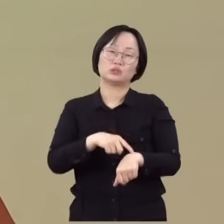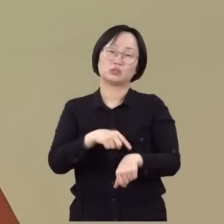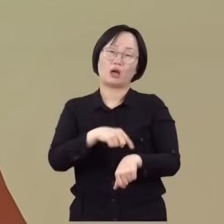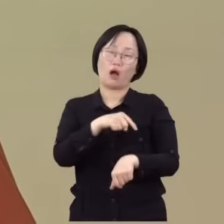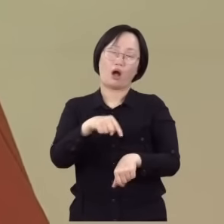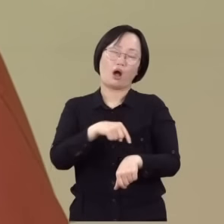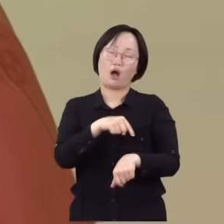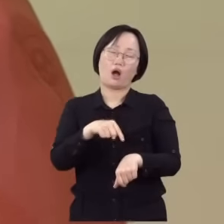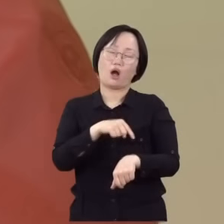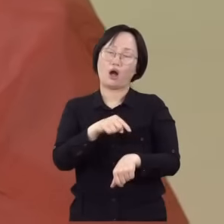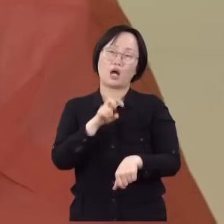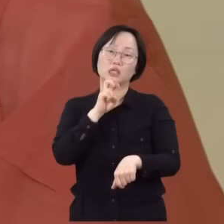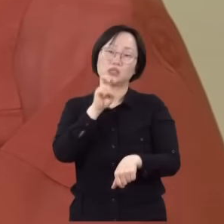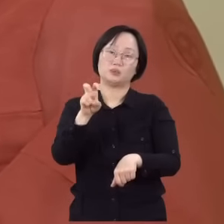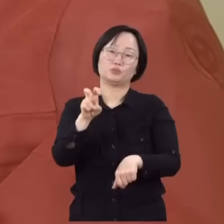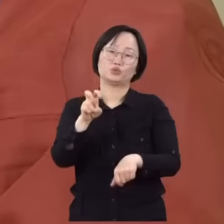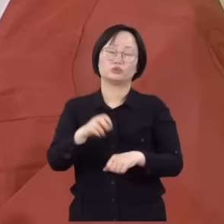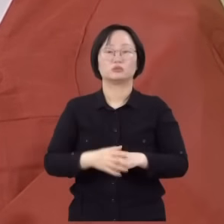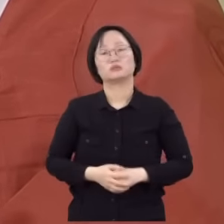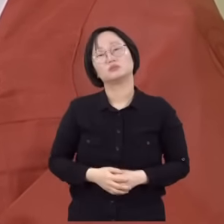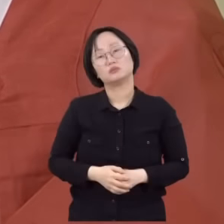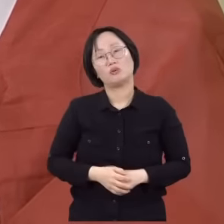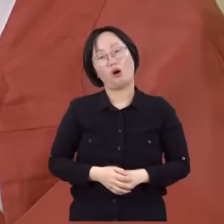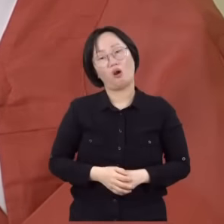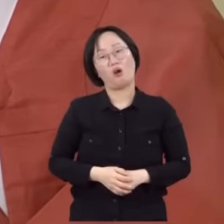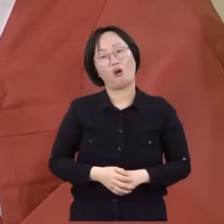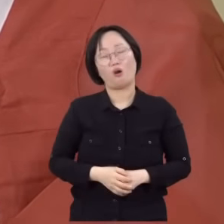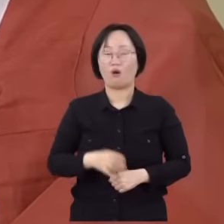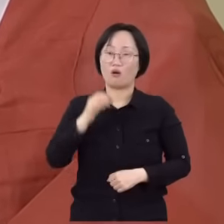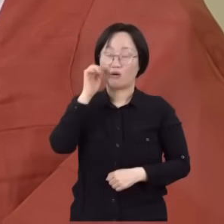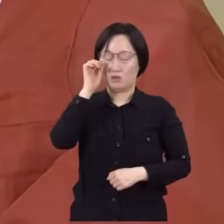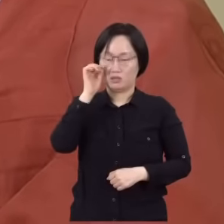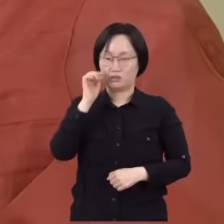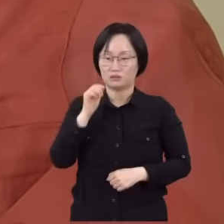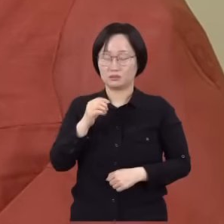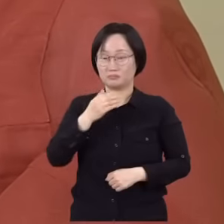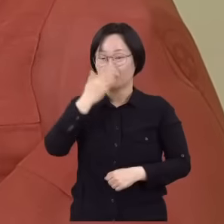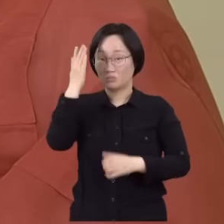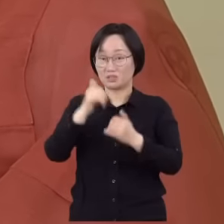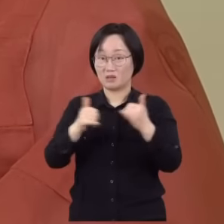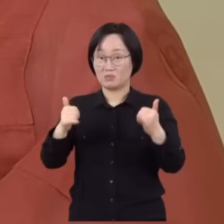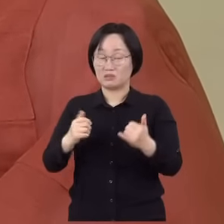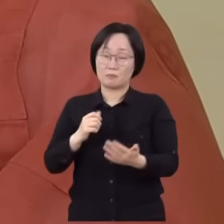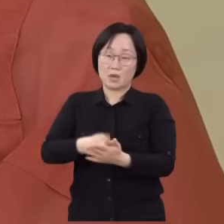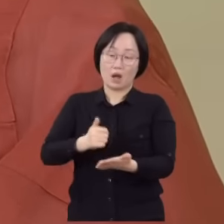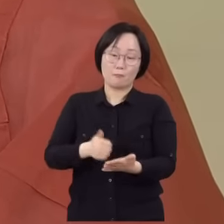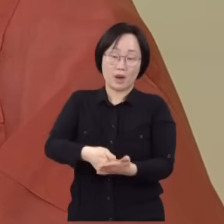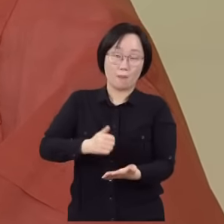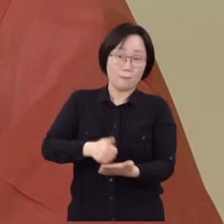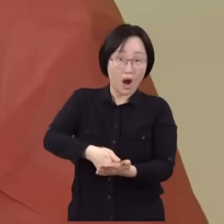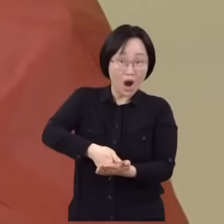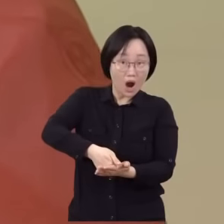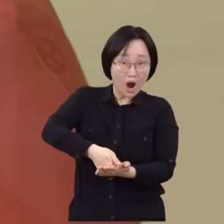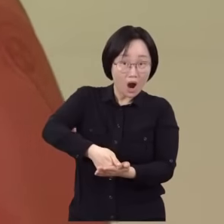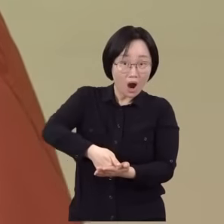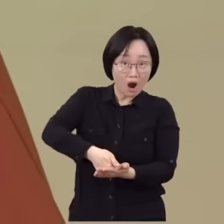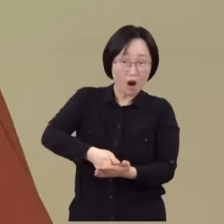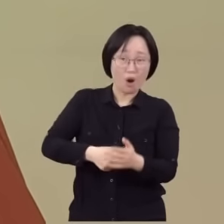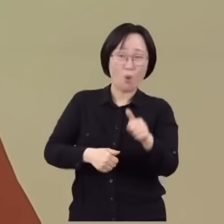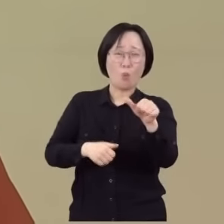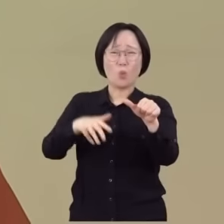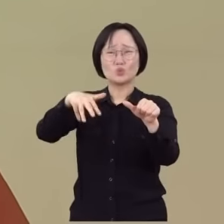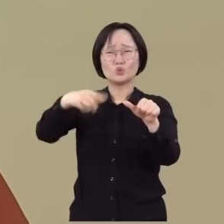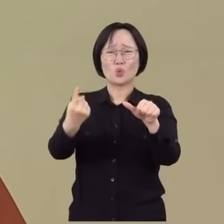20분 막말로 우리 젊은 사람들은 절 세 번 빨리 하는데 5초면 끝나요 5초